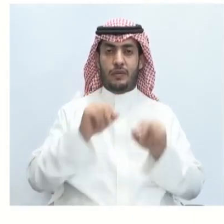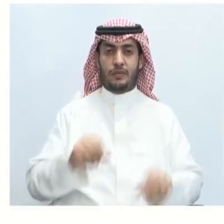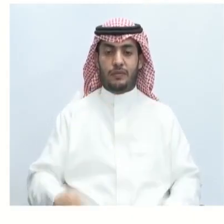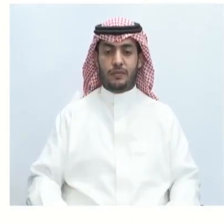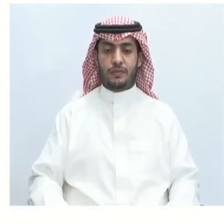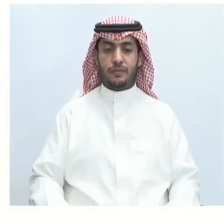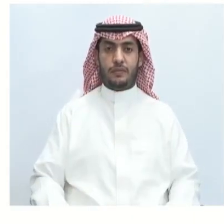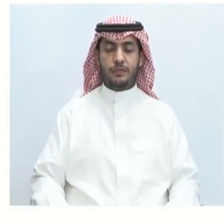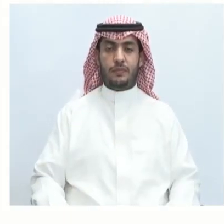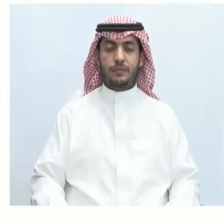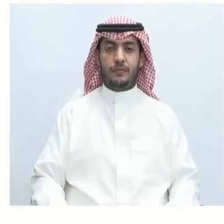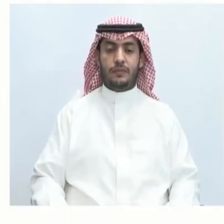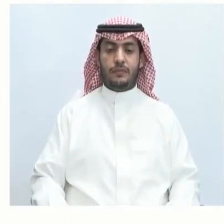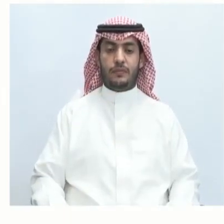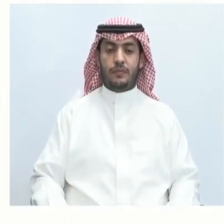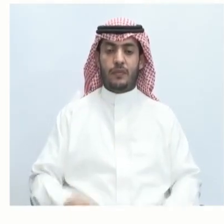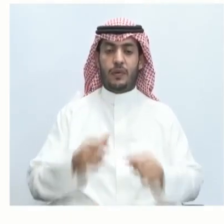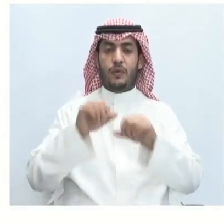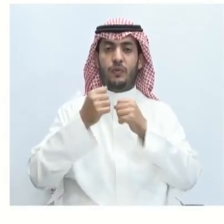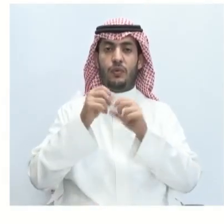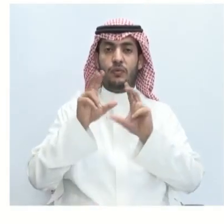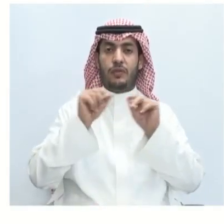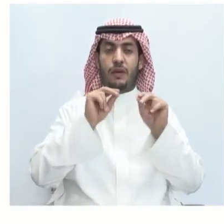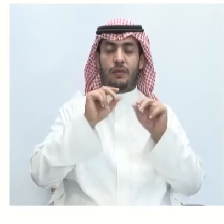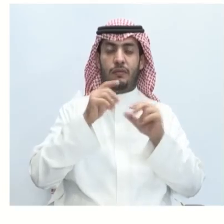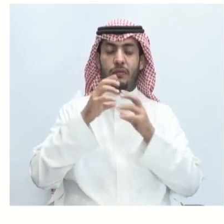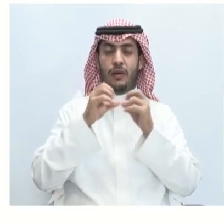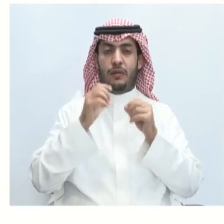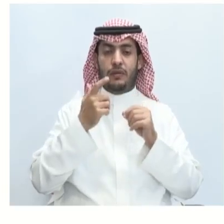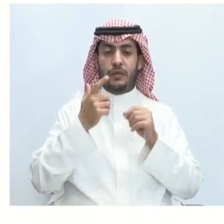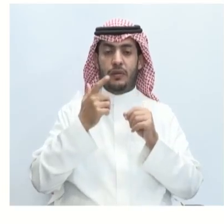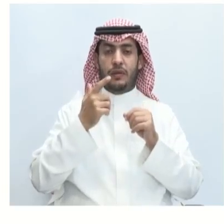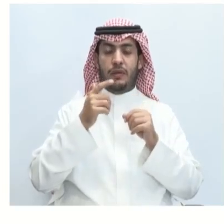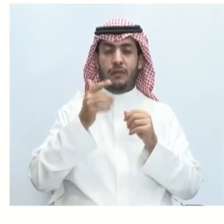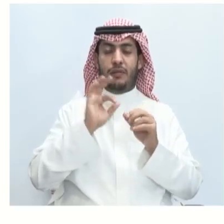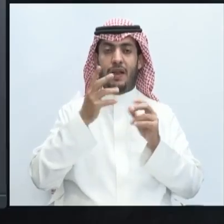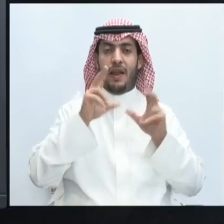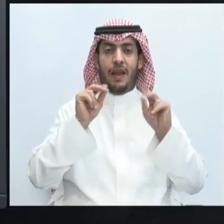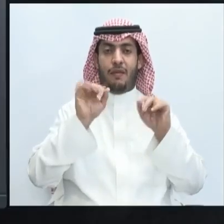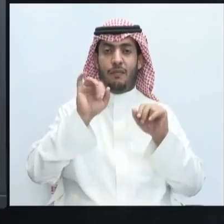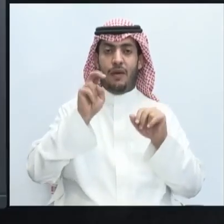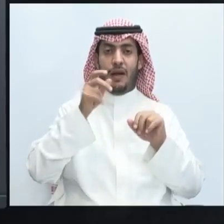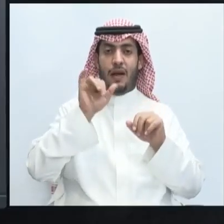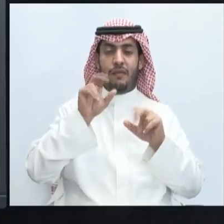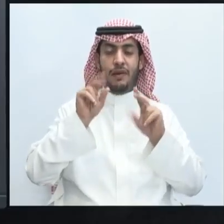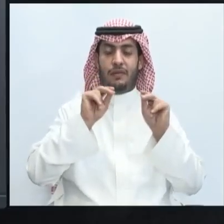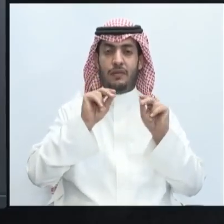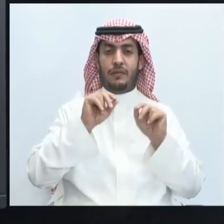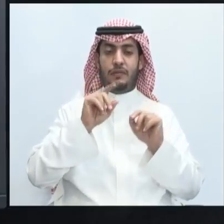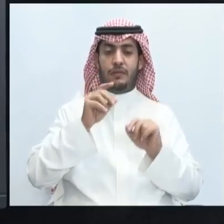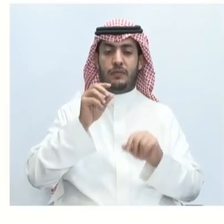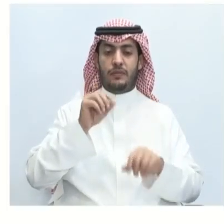متشابهه ونتذكر الكسور المتشابهه ماذا نعني بها ابنائي بناتي التي لها نفس المقام صح ولا لا يا ابطال